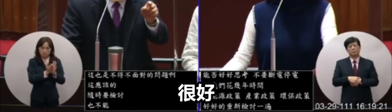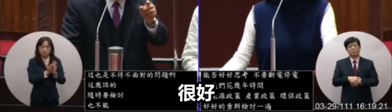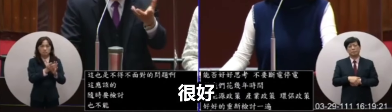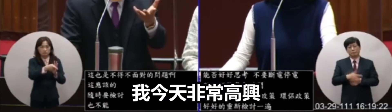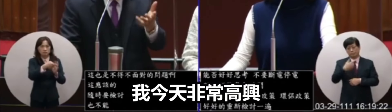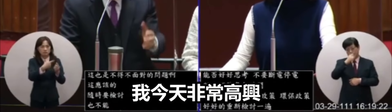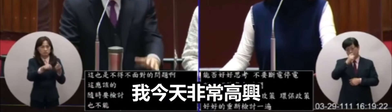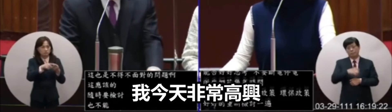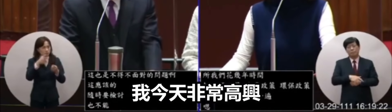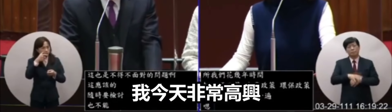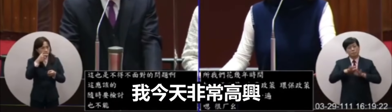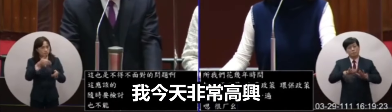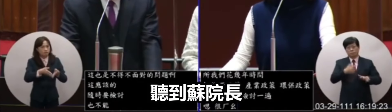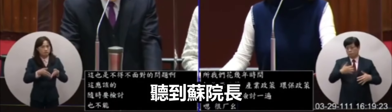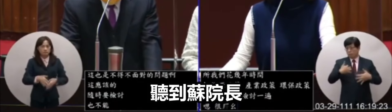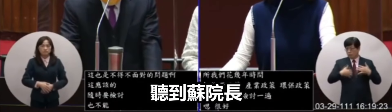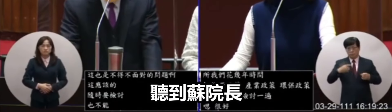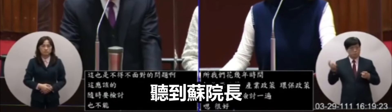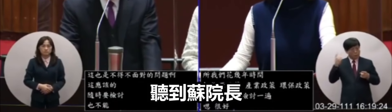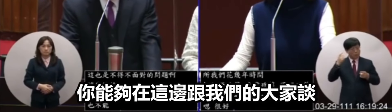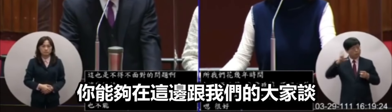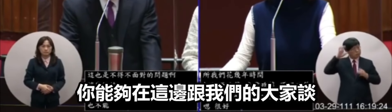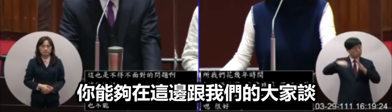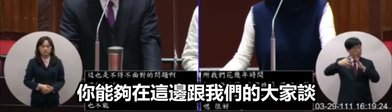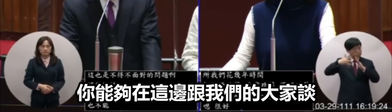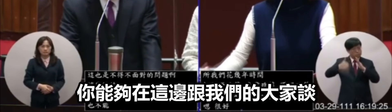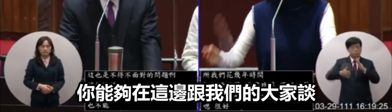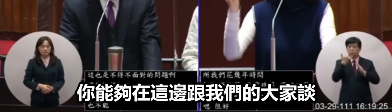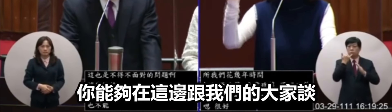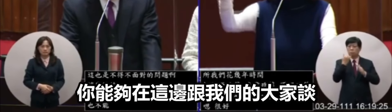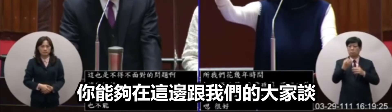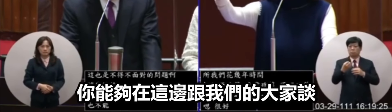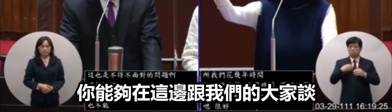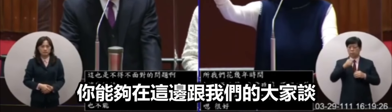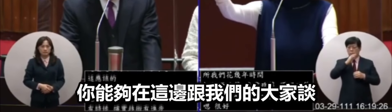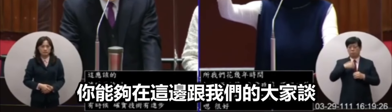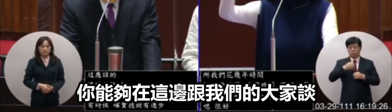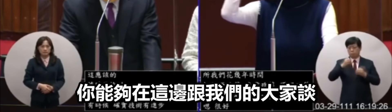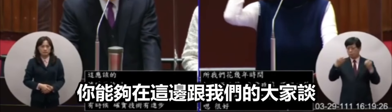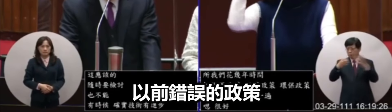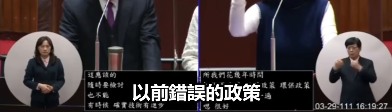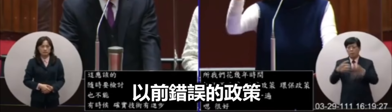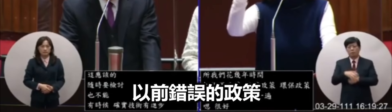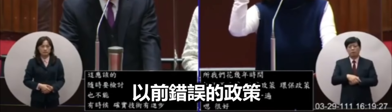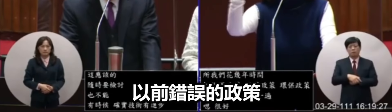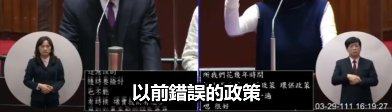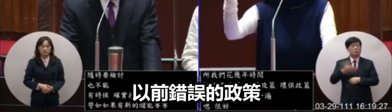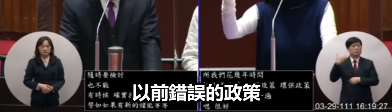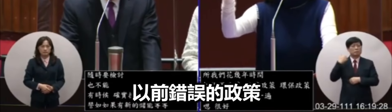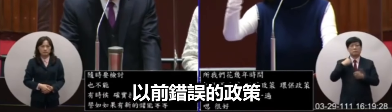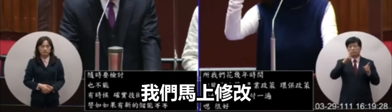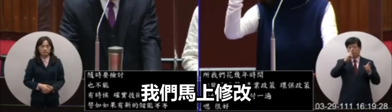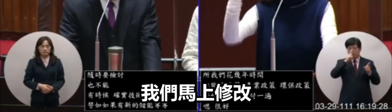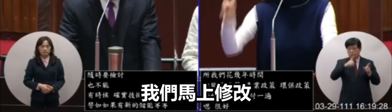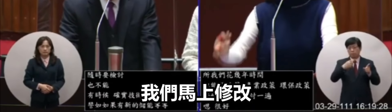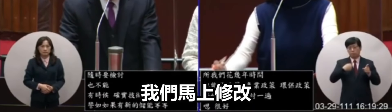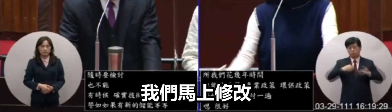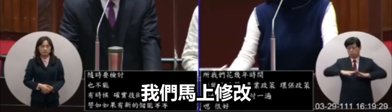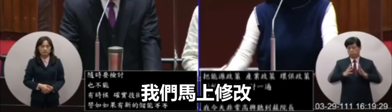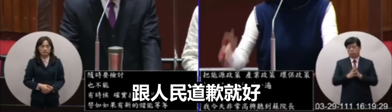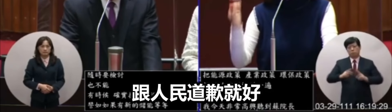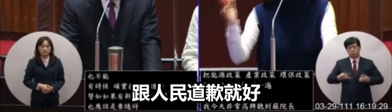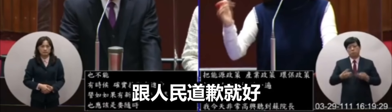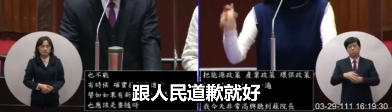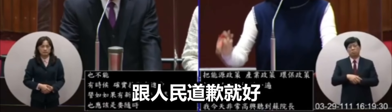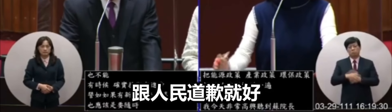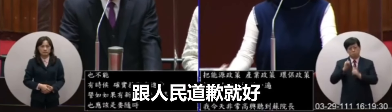要学习。 很好，我今天非常高兴听到苏院长你能够在这边跟我们的大家谈，以前错误的政策我们马上修